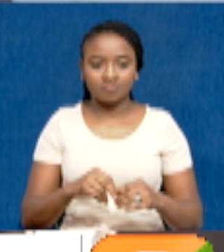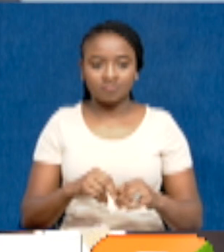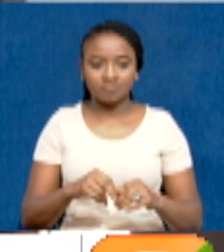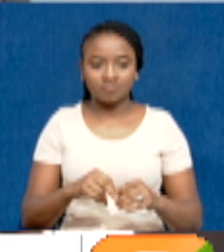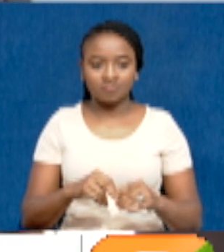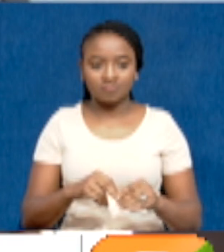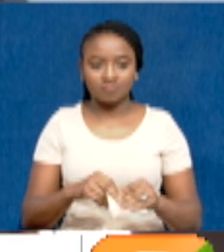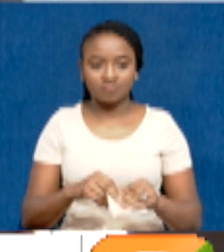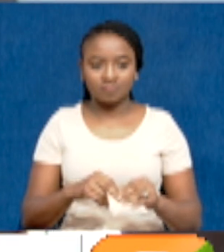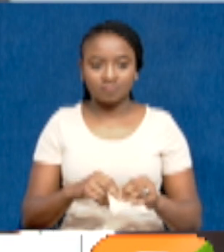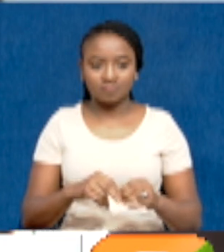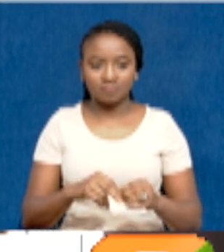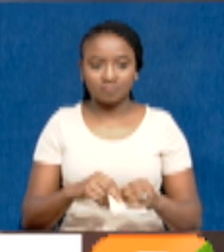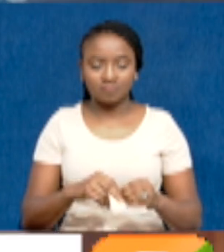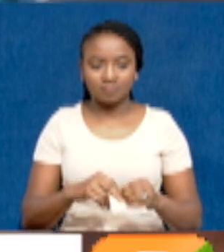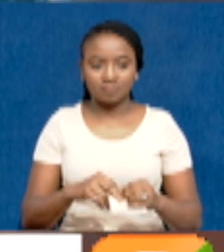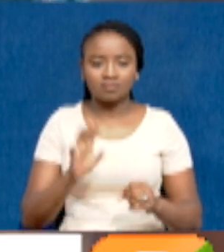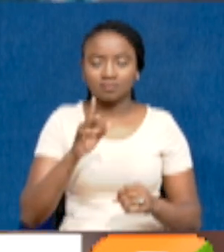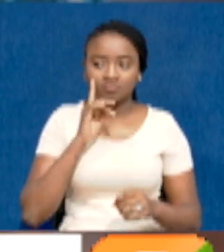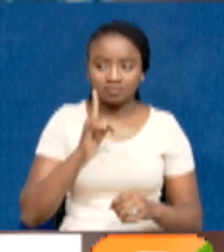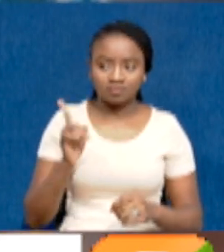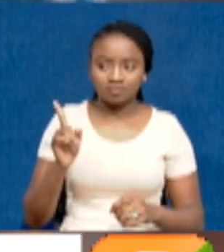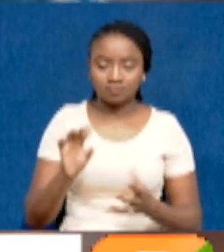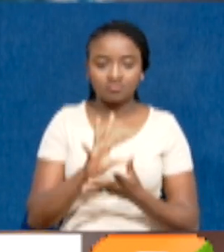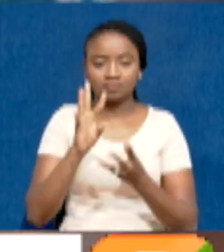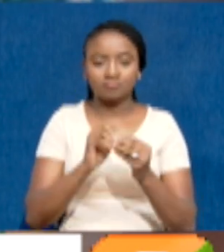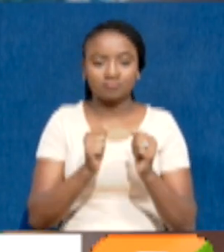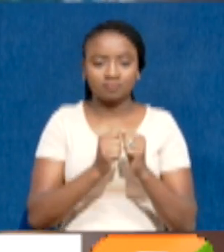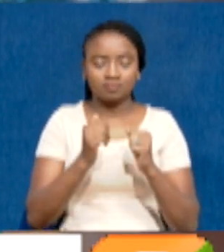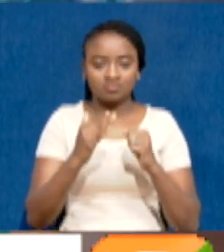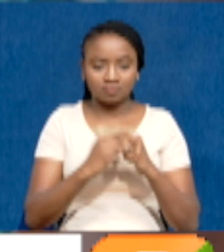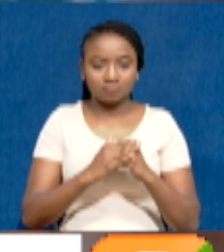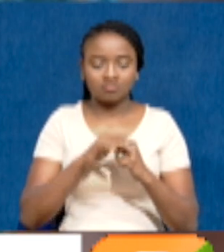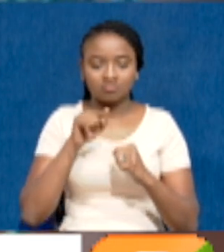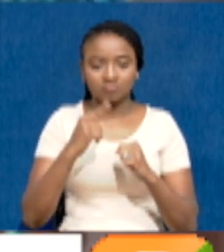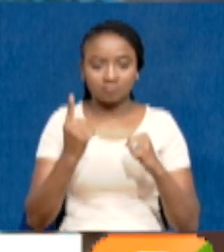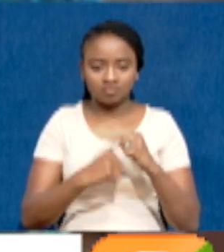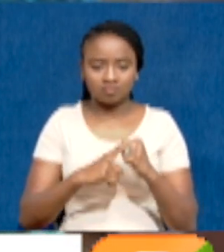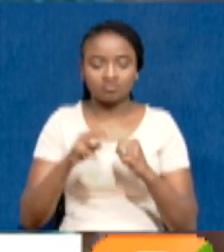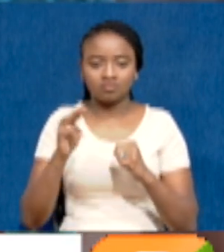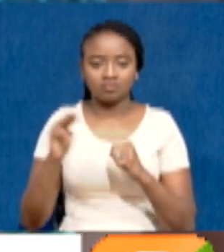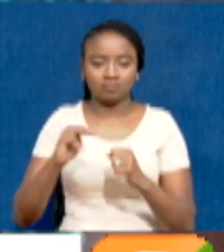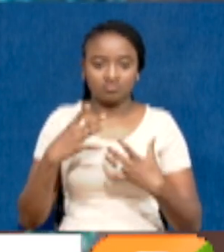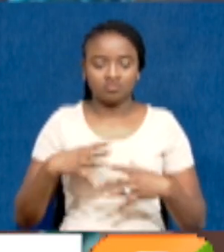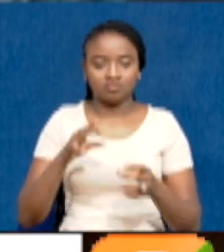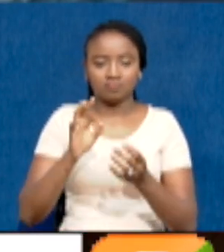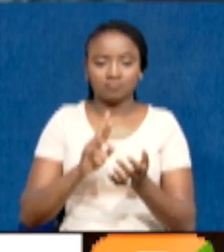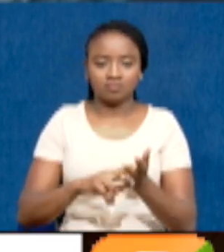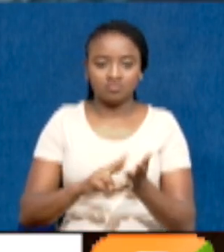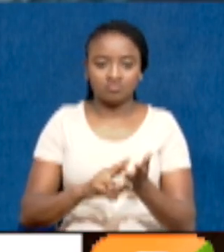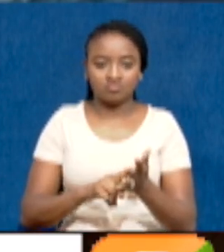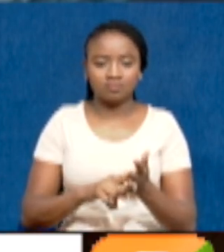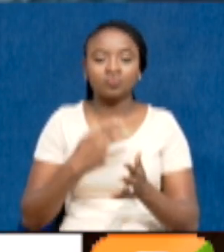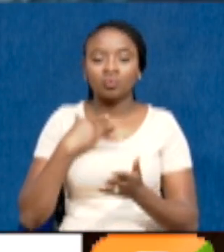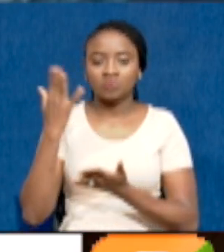wapiga kura kufikia uchaguzi uliopita walikuwa milioni 19.6, IEBC inalenga kuwasajili kati